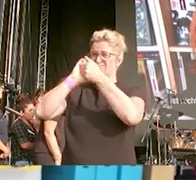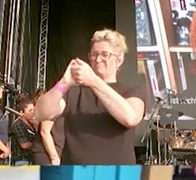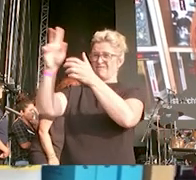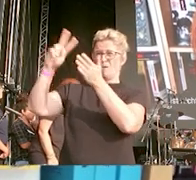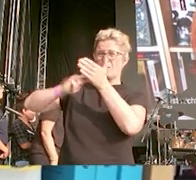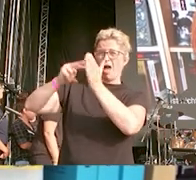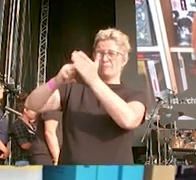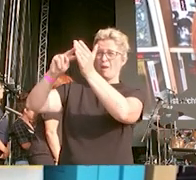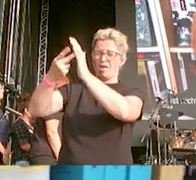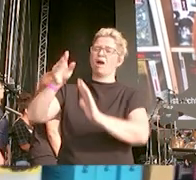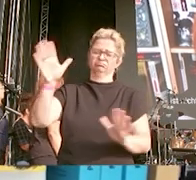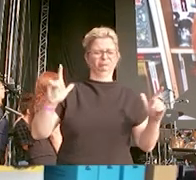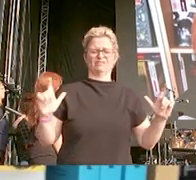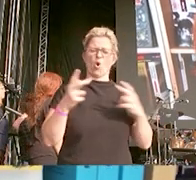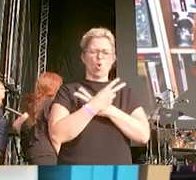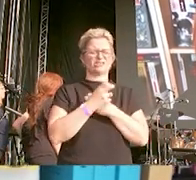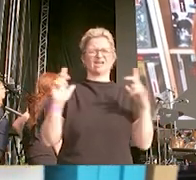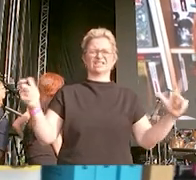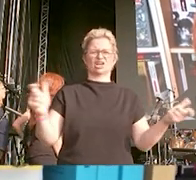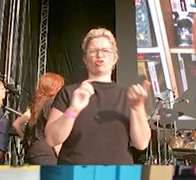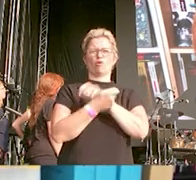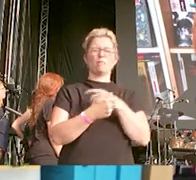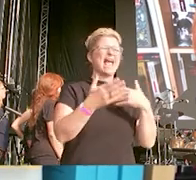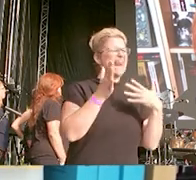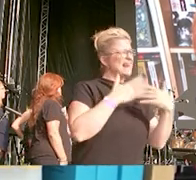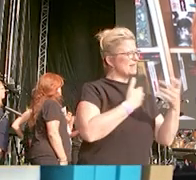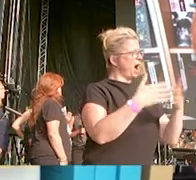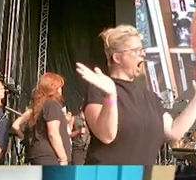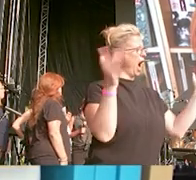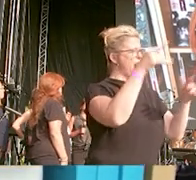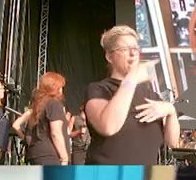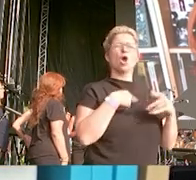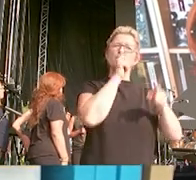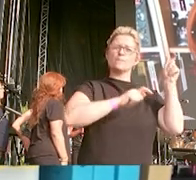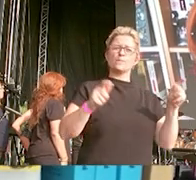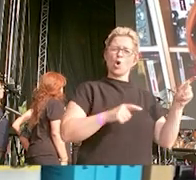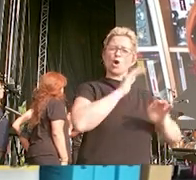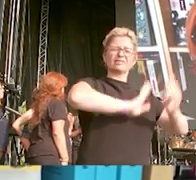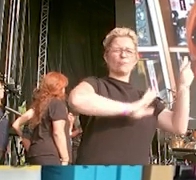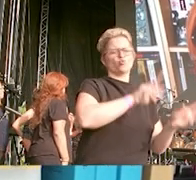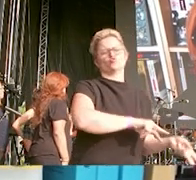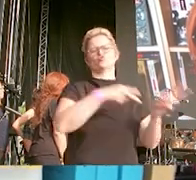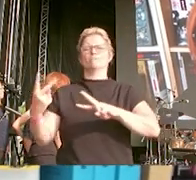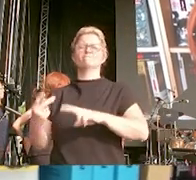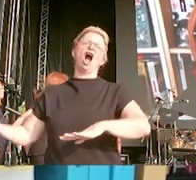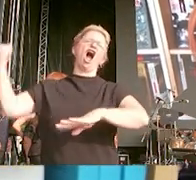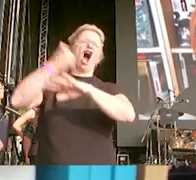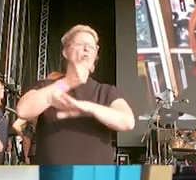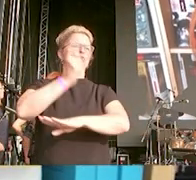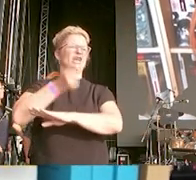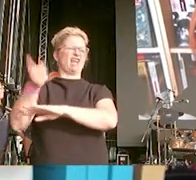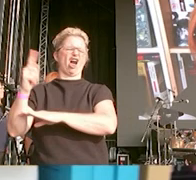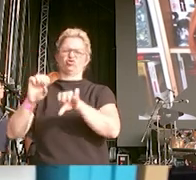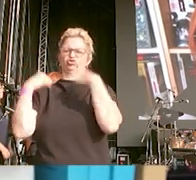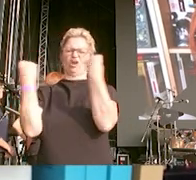als der Umbau der Gesellschaft, weg von einer liberalen bürgerlichen Demokratie hin zu einem autoritären Staat.